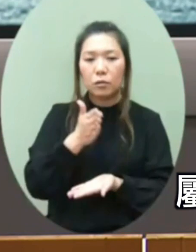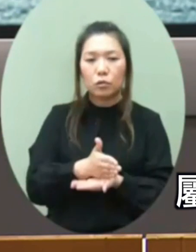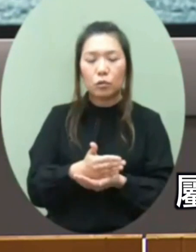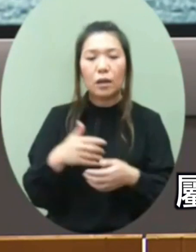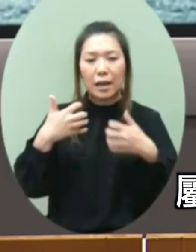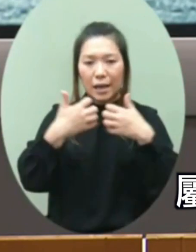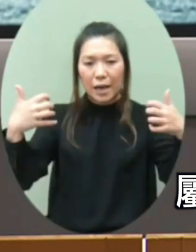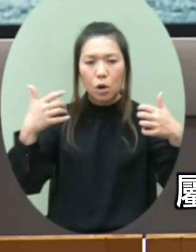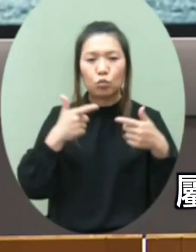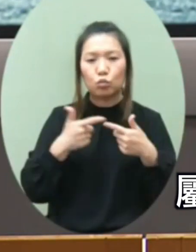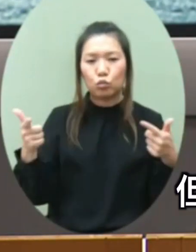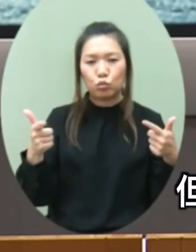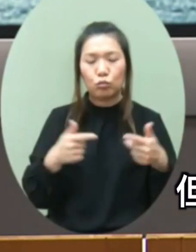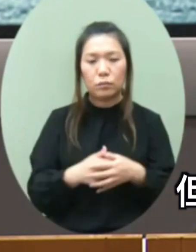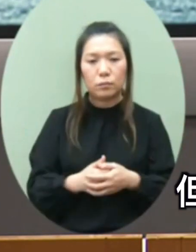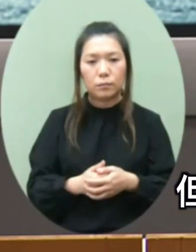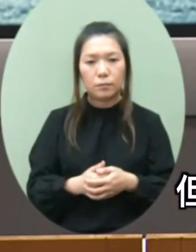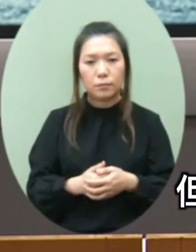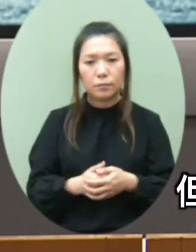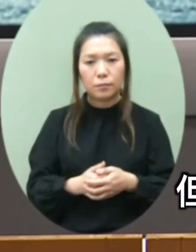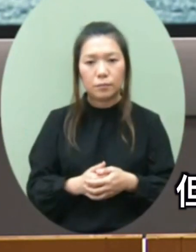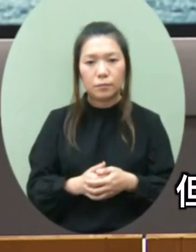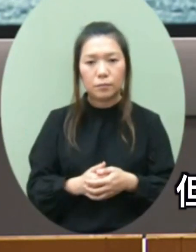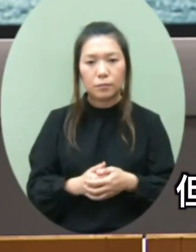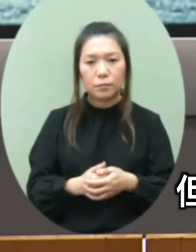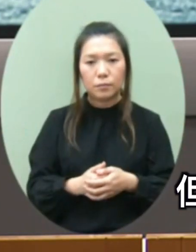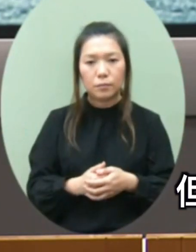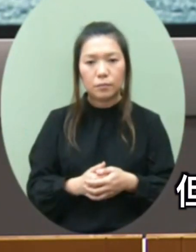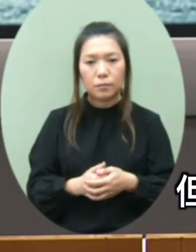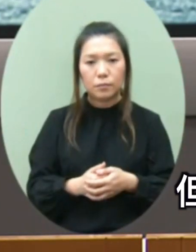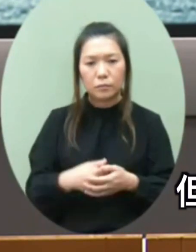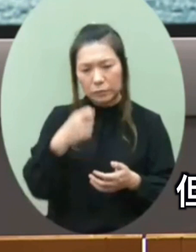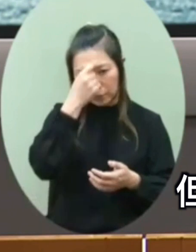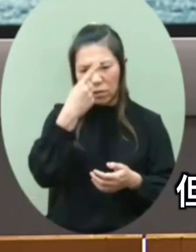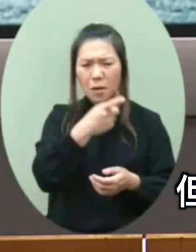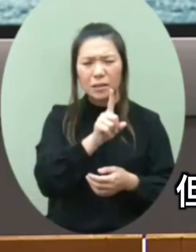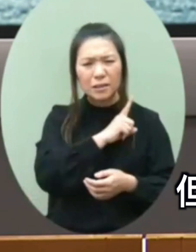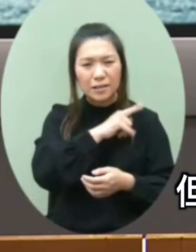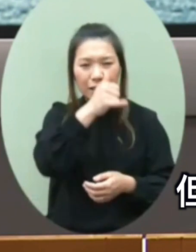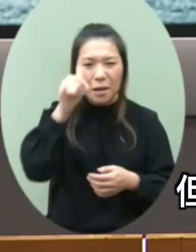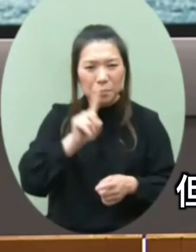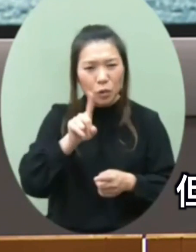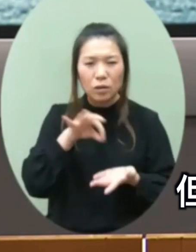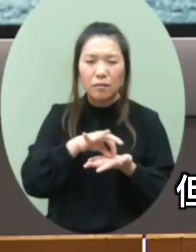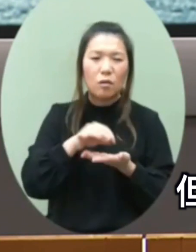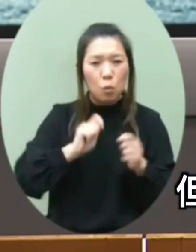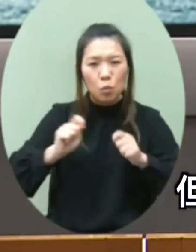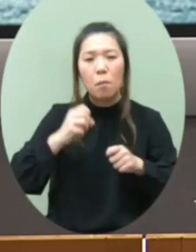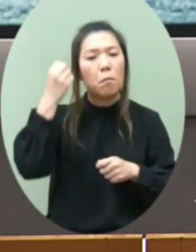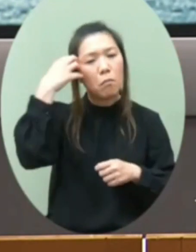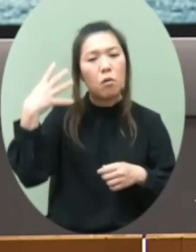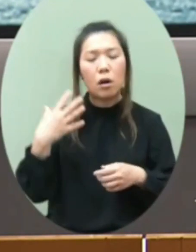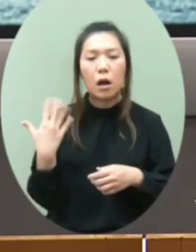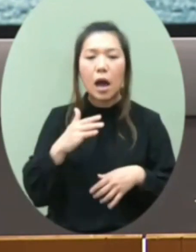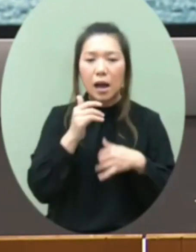好遠嘅。咁唯一咧就係、是、佢因為唔係太記得平時出入嗰啲活動啦。咁根